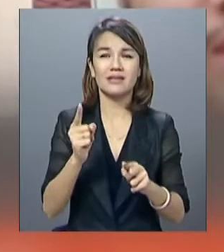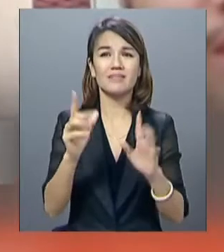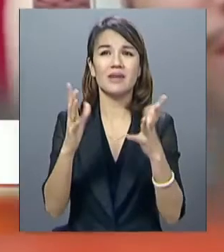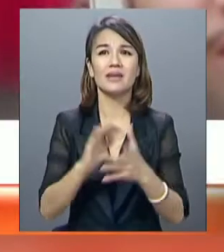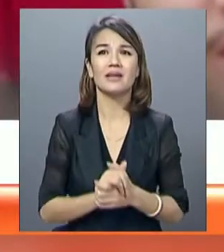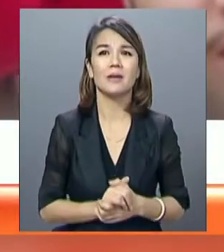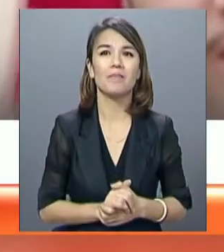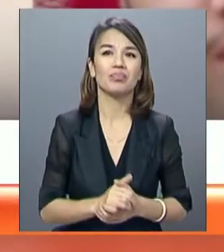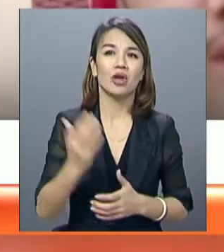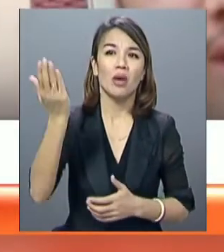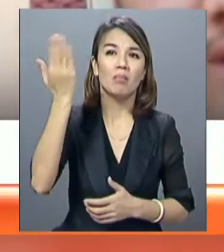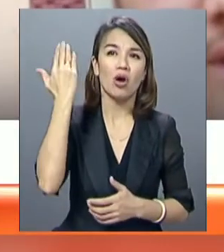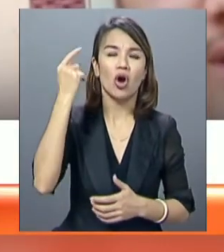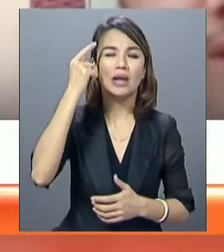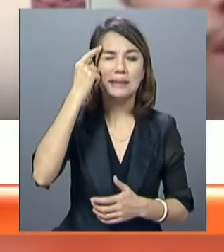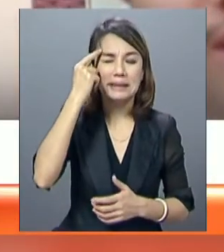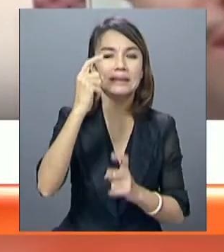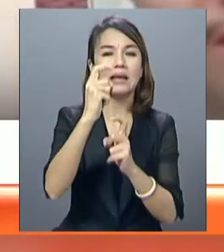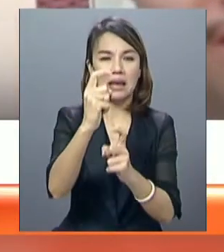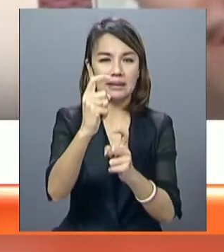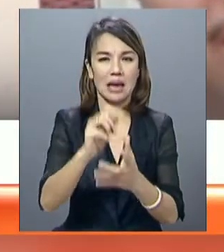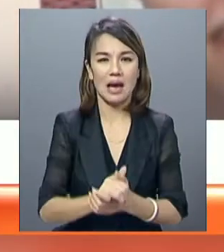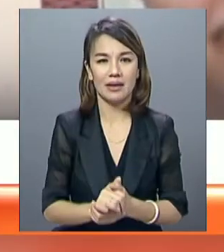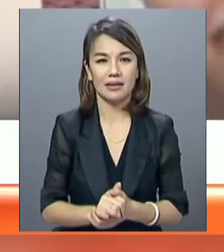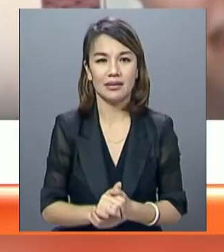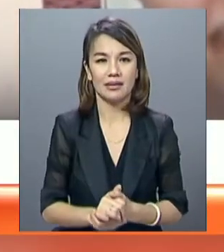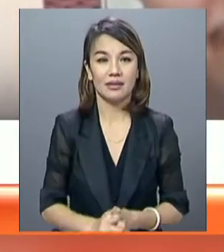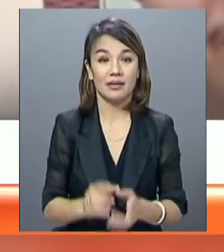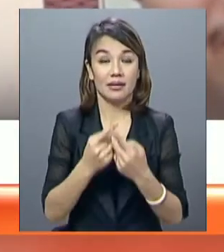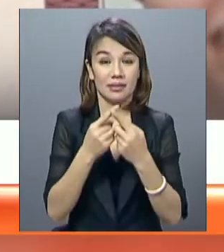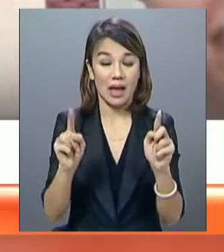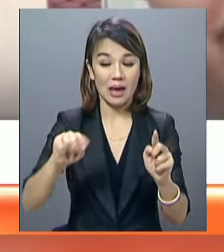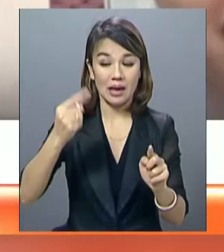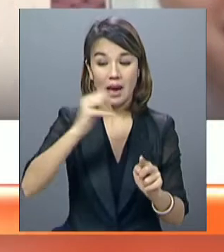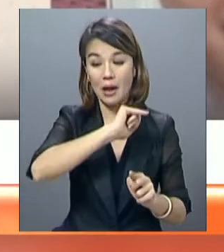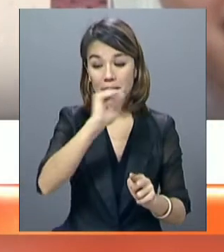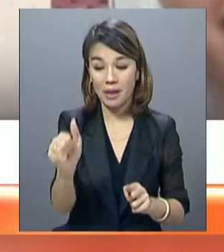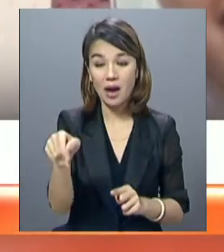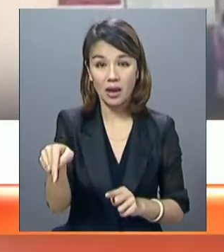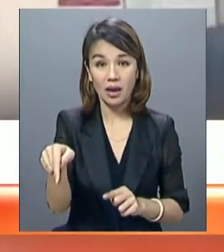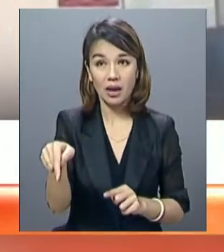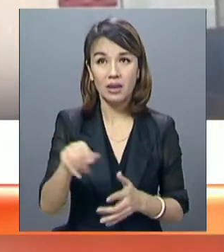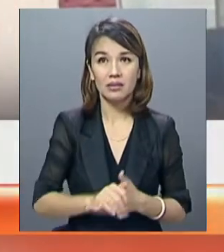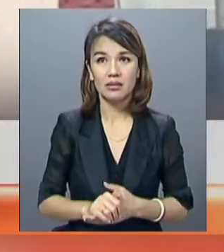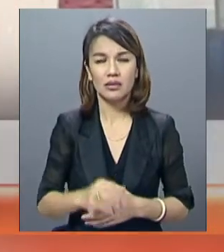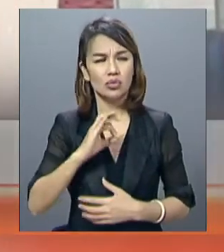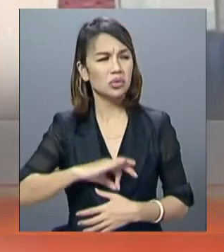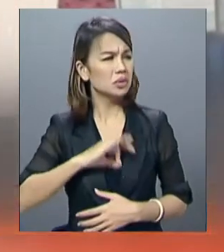ก็คิดเหมือนกันว่าอันตรายแต่เวลามาครั้งแรกก็ปรับได้